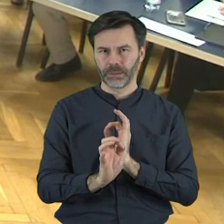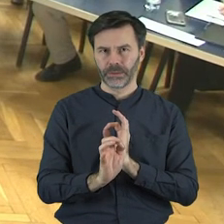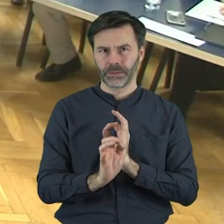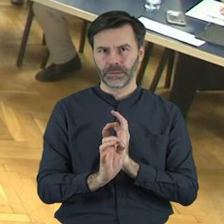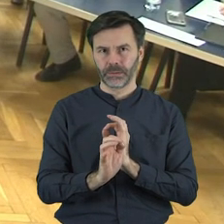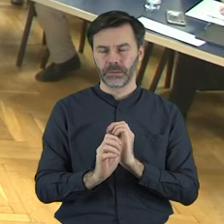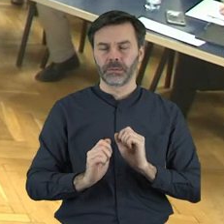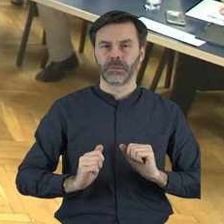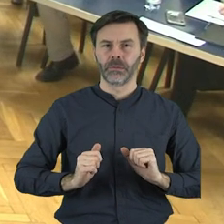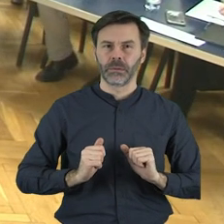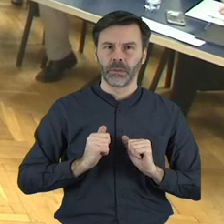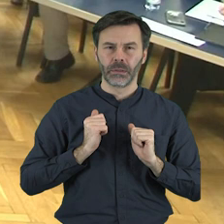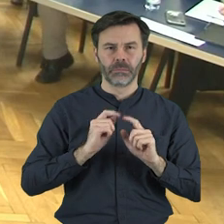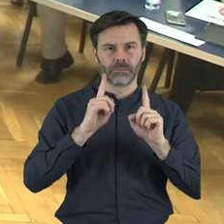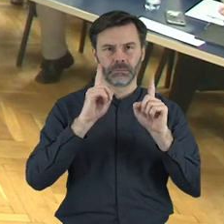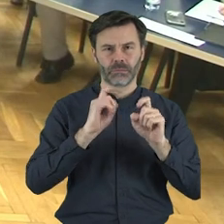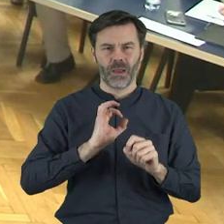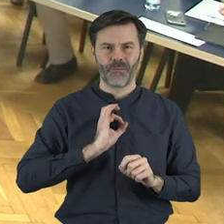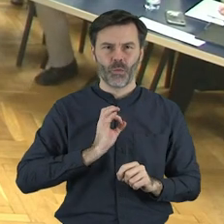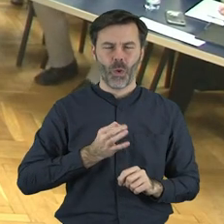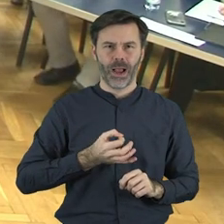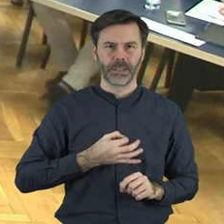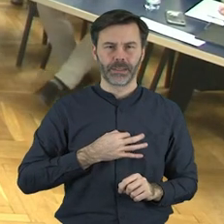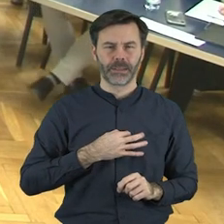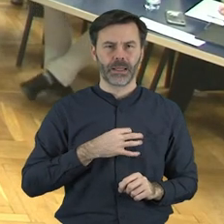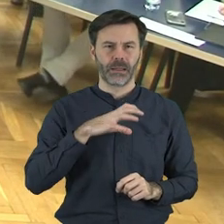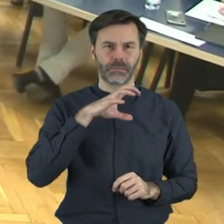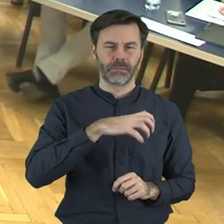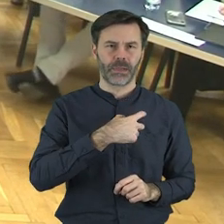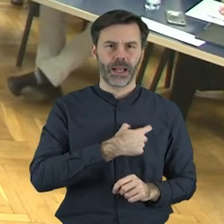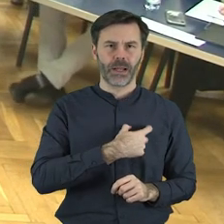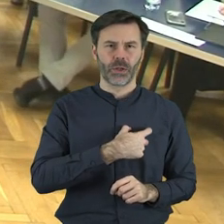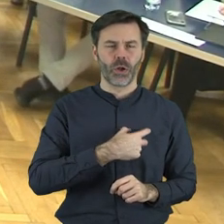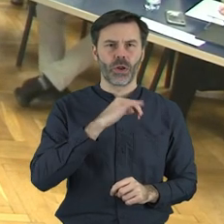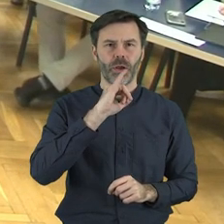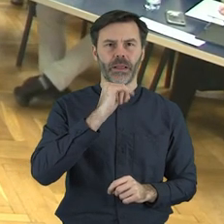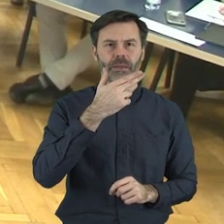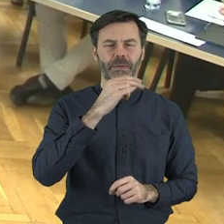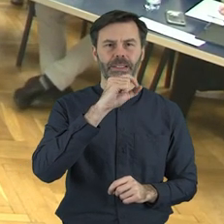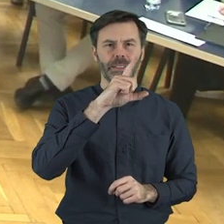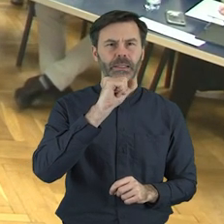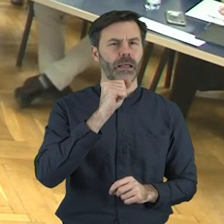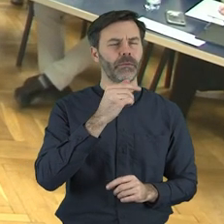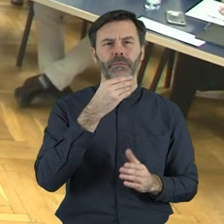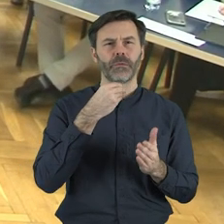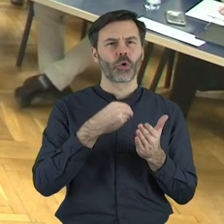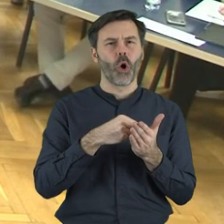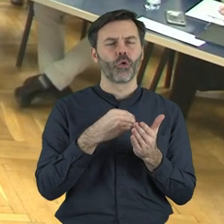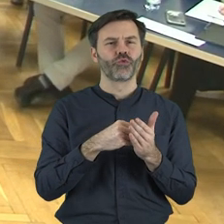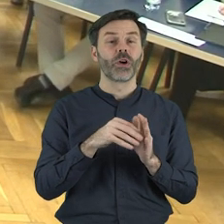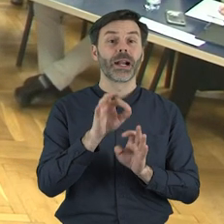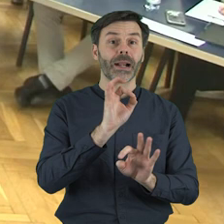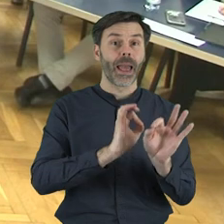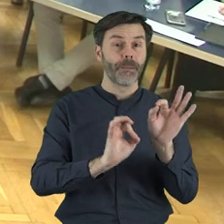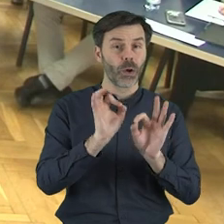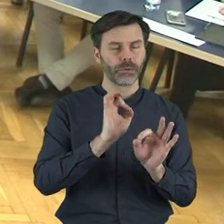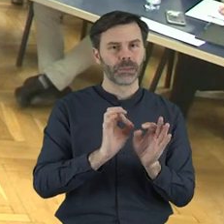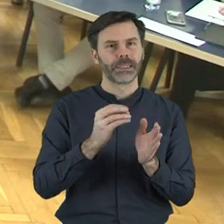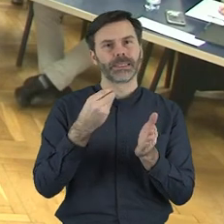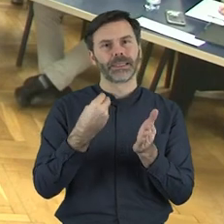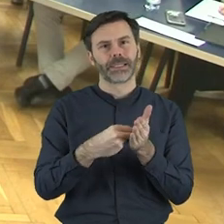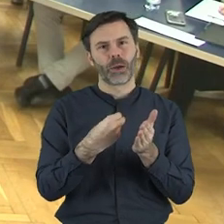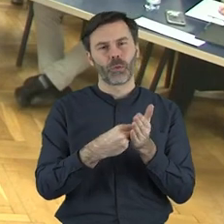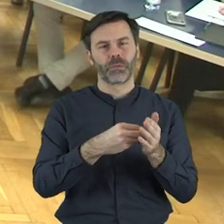interwencyjnej. Chodzi o koszty finansowe remontów, zakupu wyposażenia, czy szacowane były